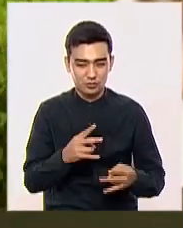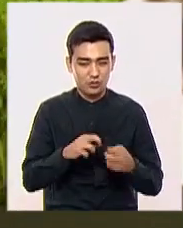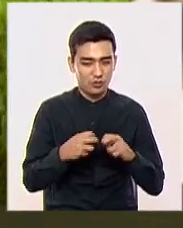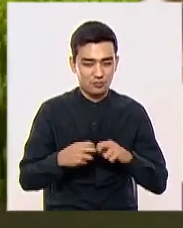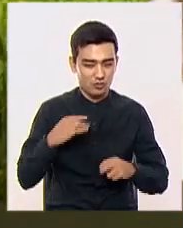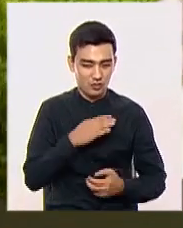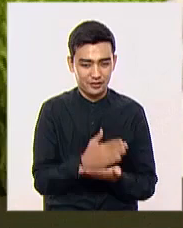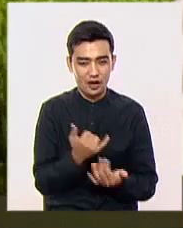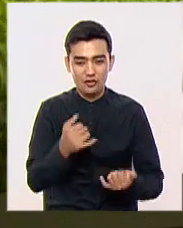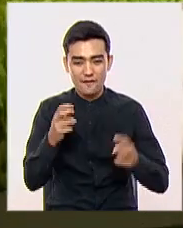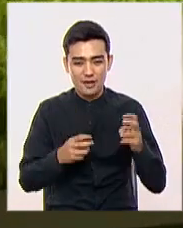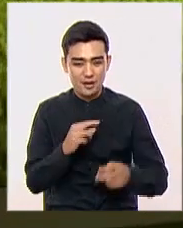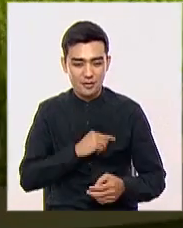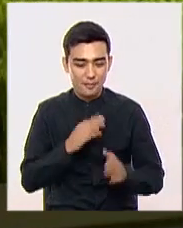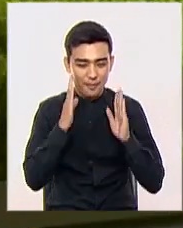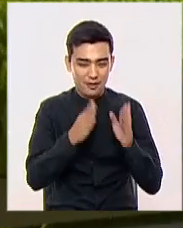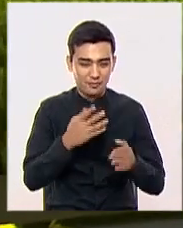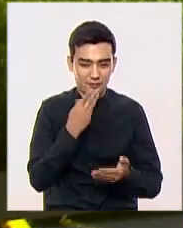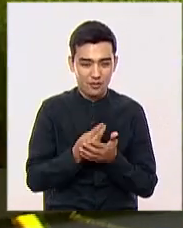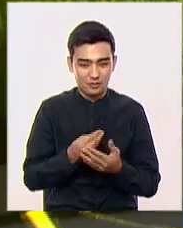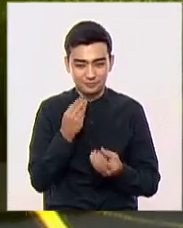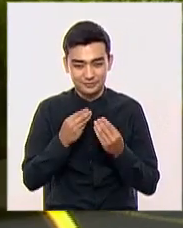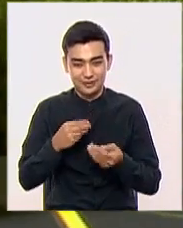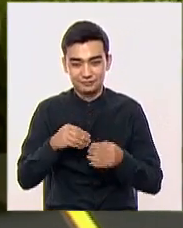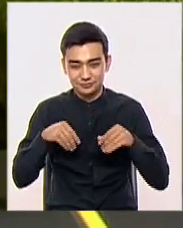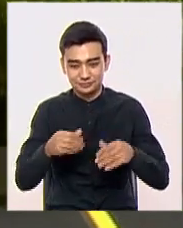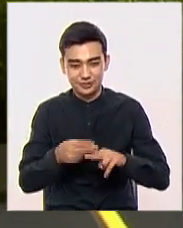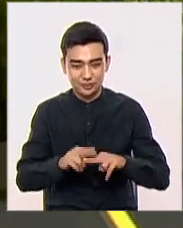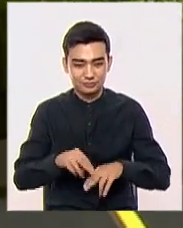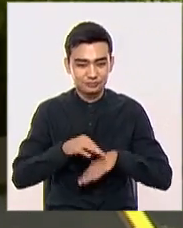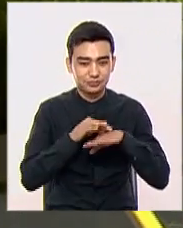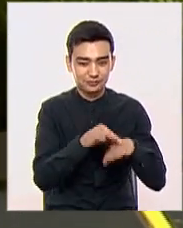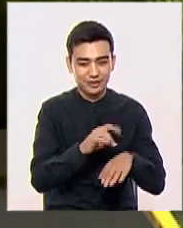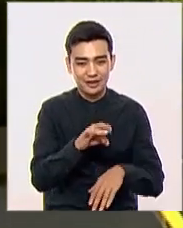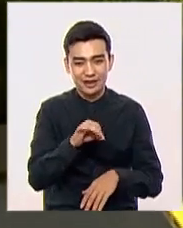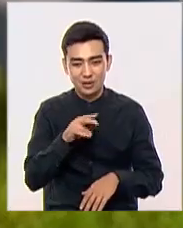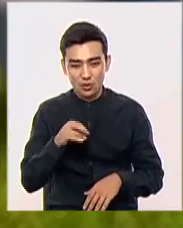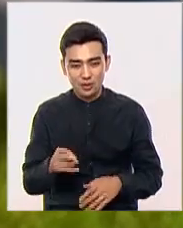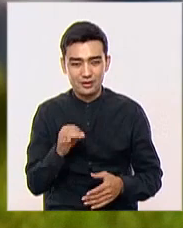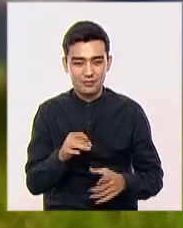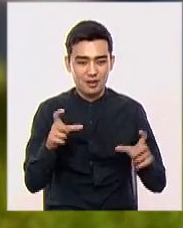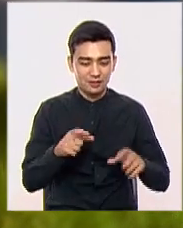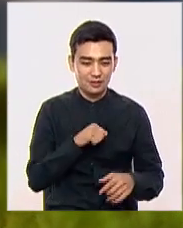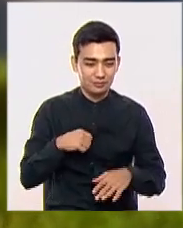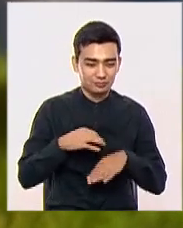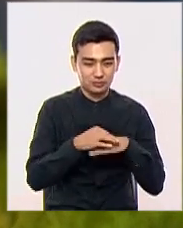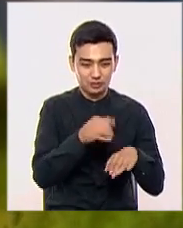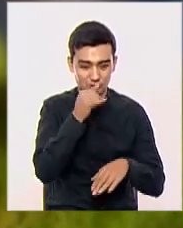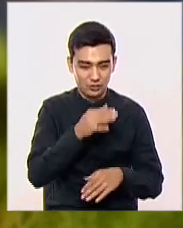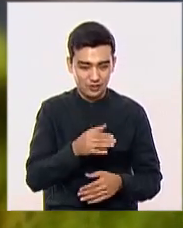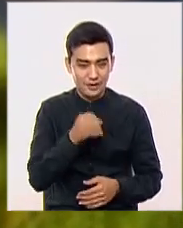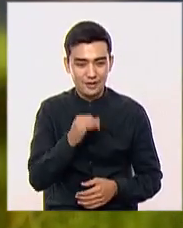Сейчас фермеры не могут напрямую поставлять свою продукцию большими партиями на рынке и в магазине. Единственный